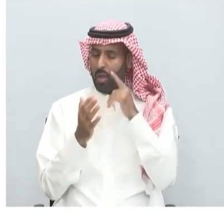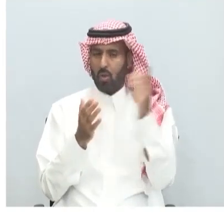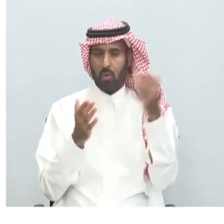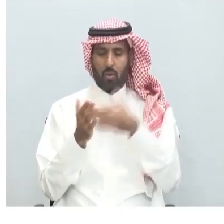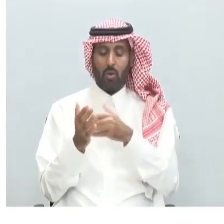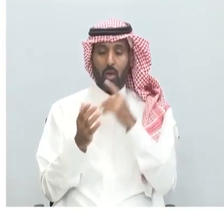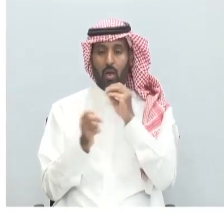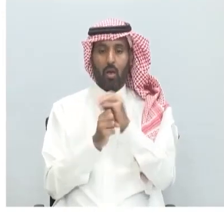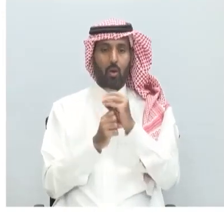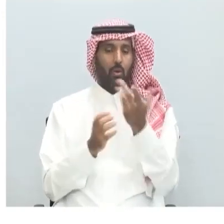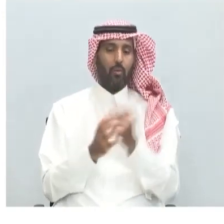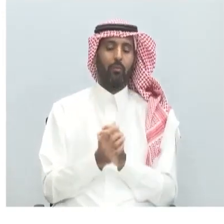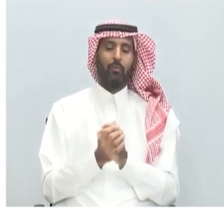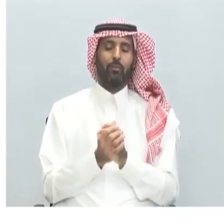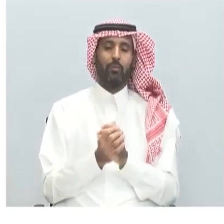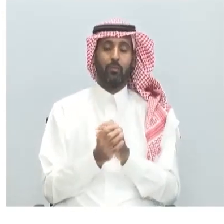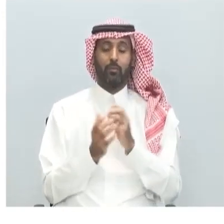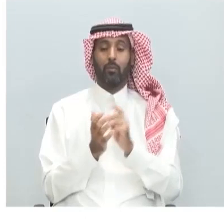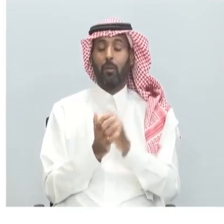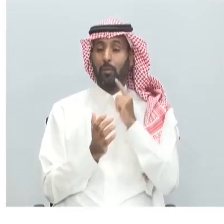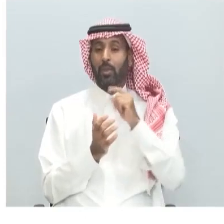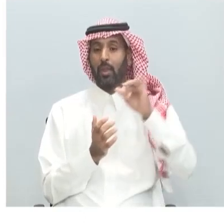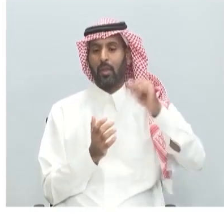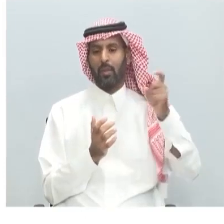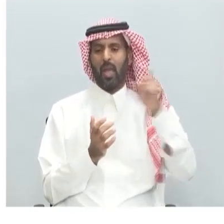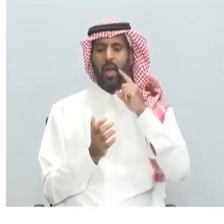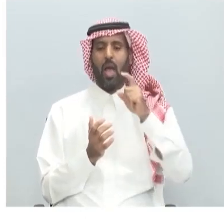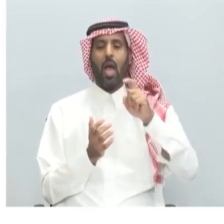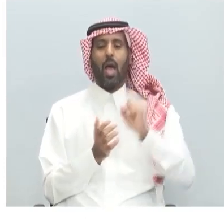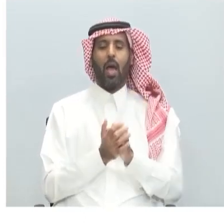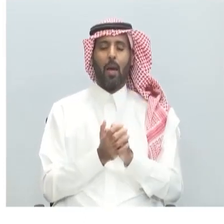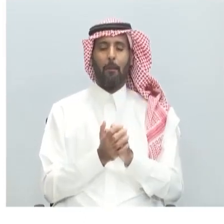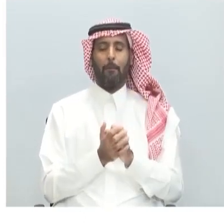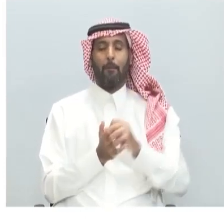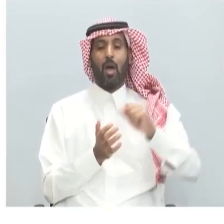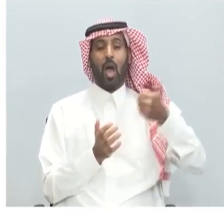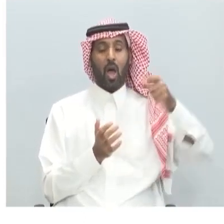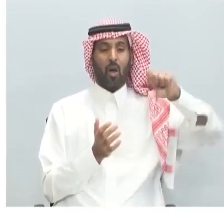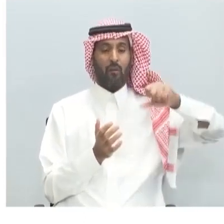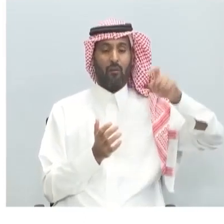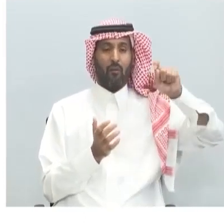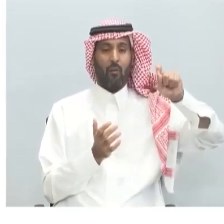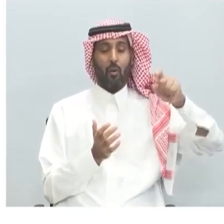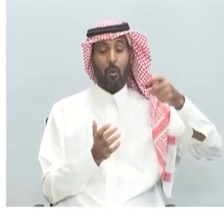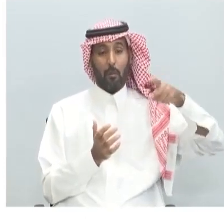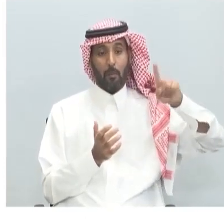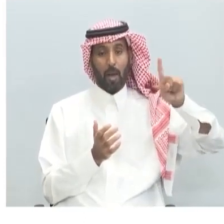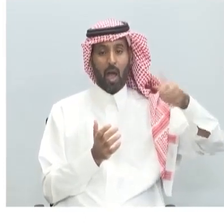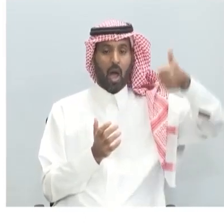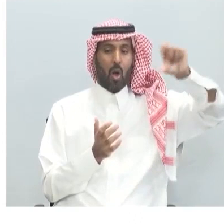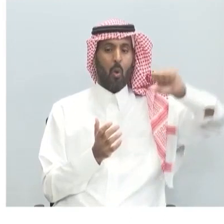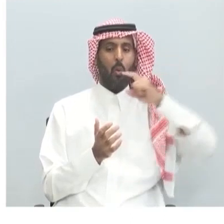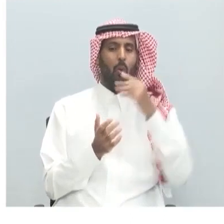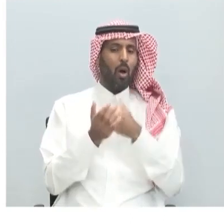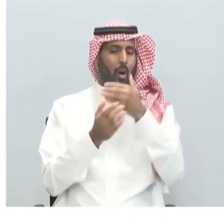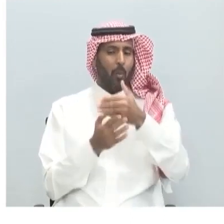وسنشرحها بعد قليل نبدا يصف التسلسل الذي تمتلئ فيه المستويات ام لا من قبل